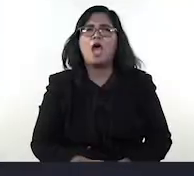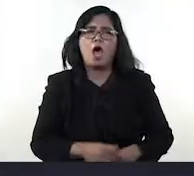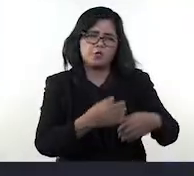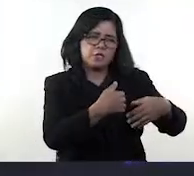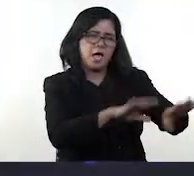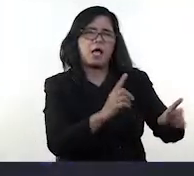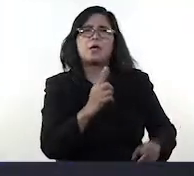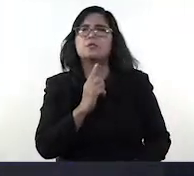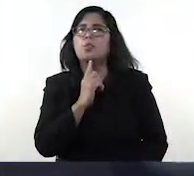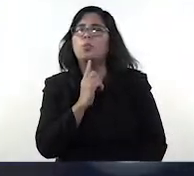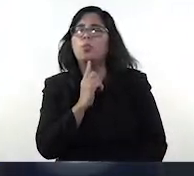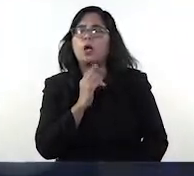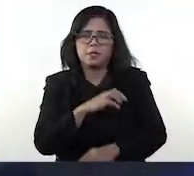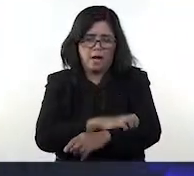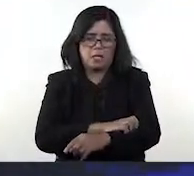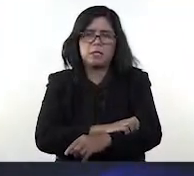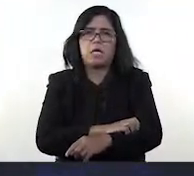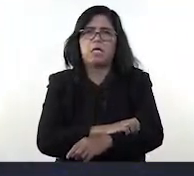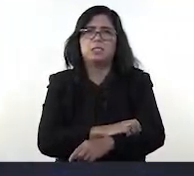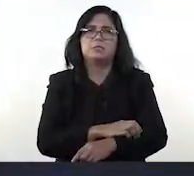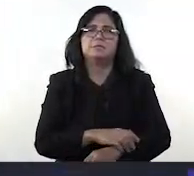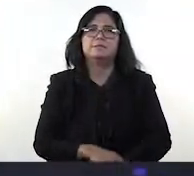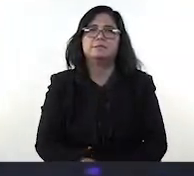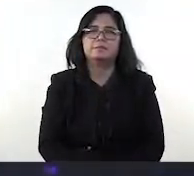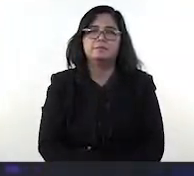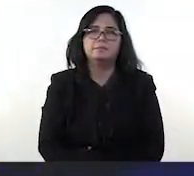kesombongan kita kedagingan kita